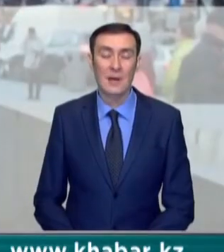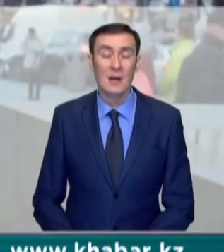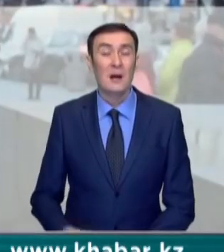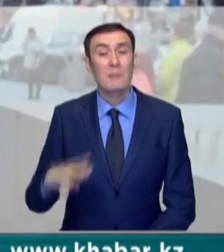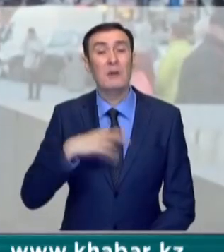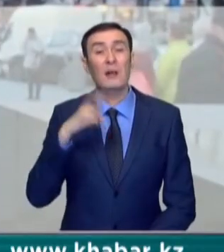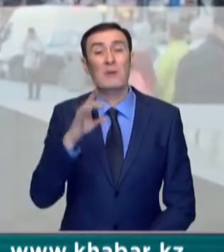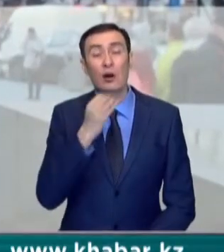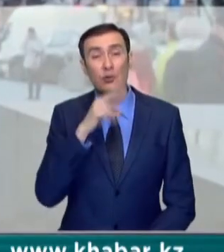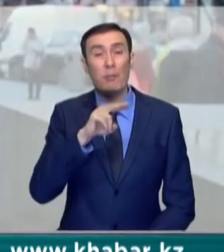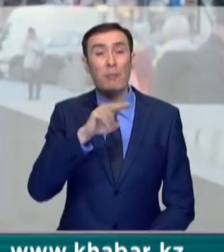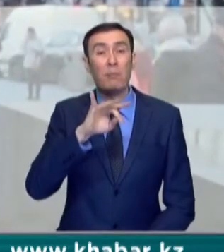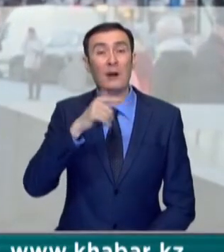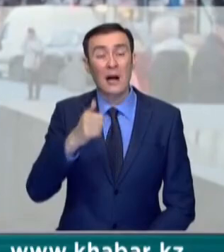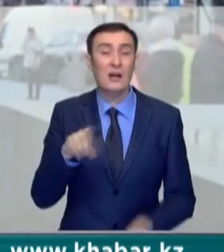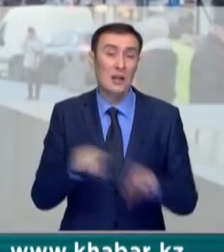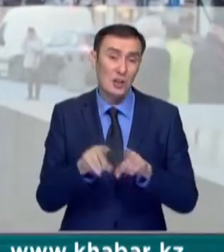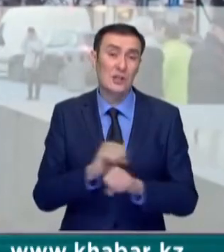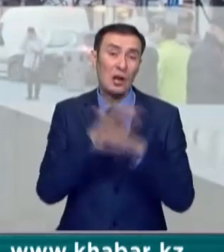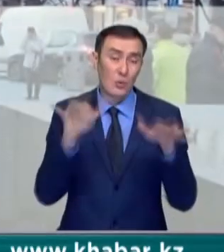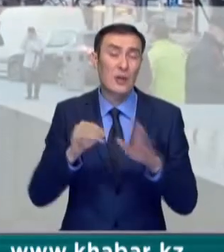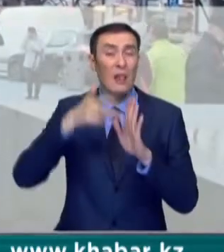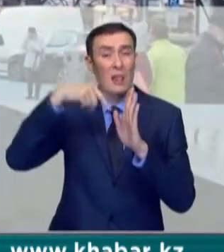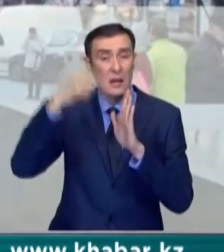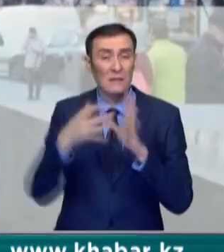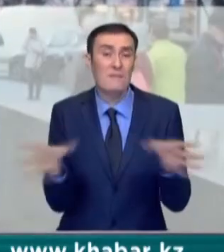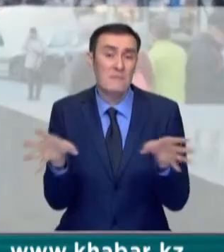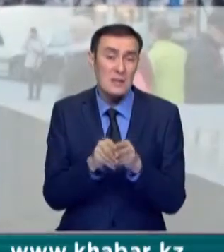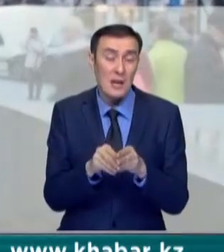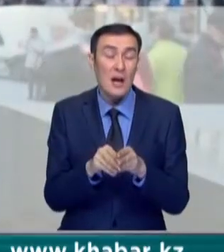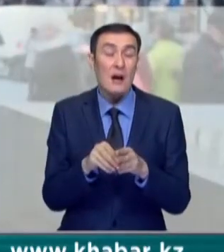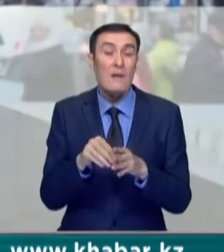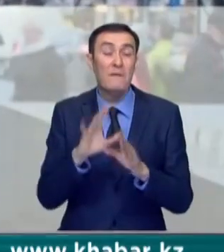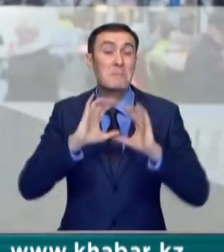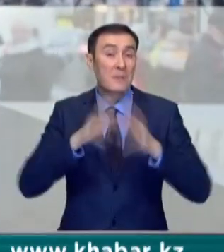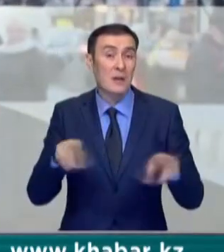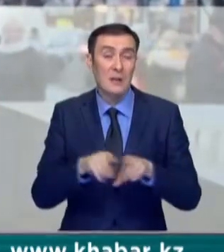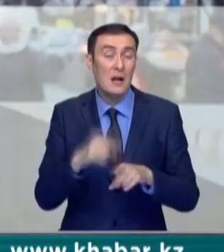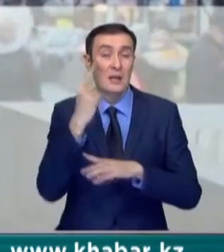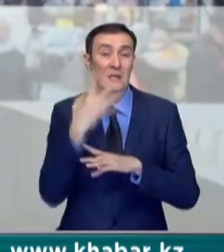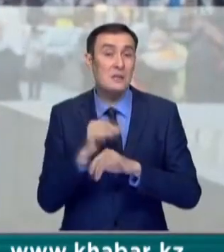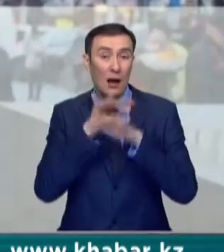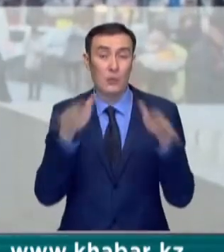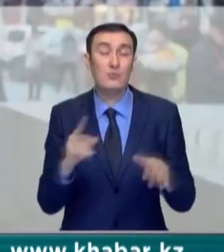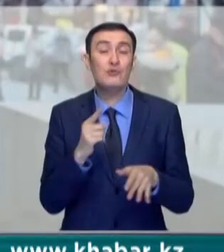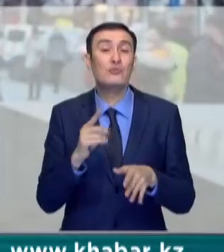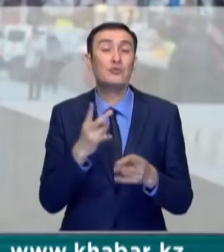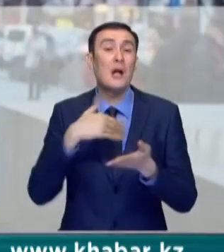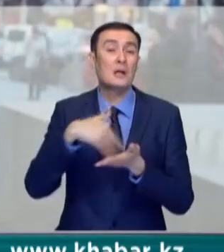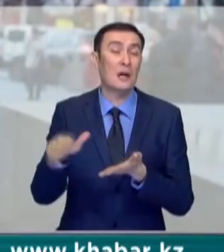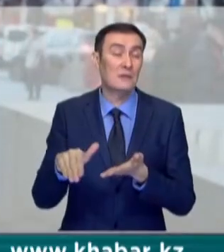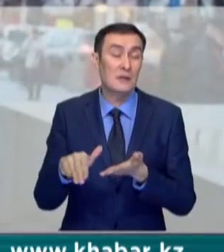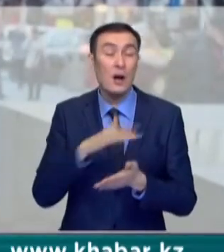Было бы хорошо, чтобы Прага была представлена и салютом, и лазерным шоу. Салют во всем мире – традиционный атрибут праздника. Как от него можно